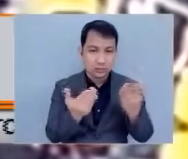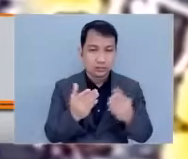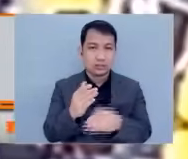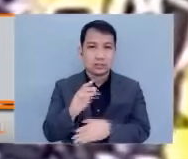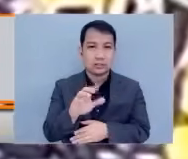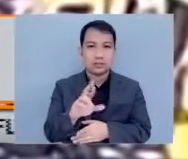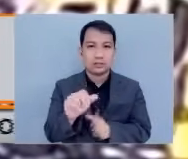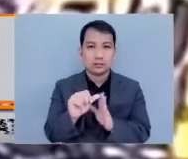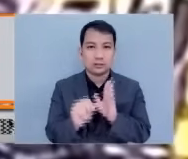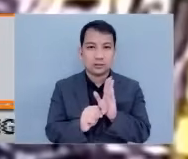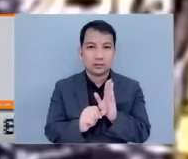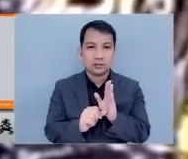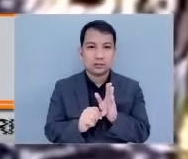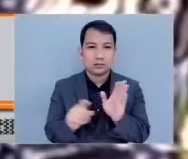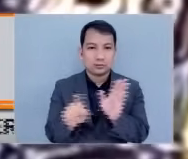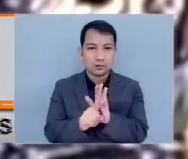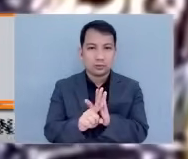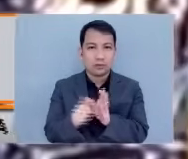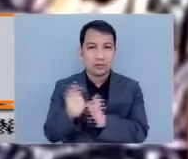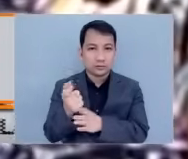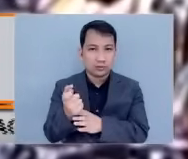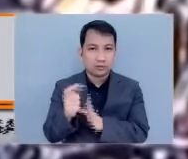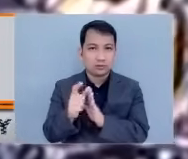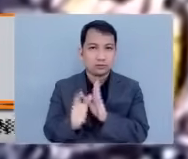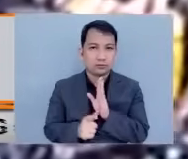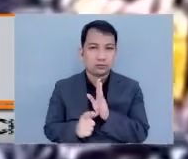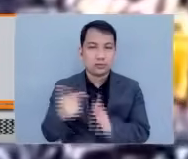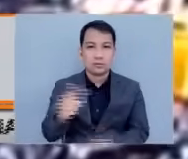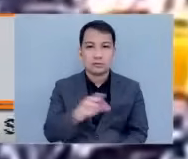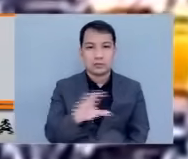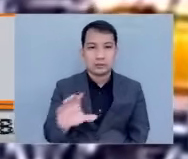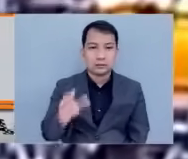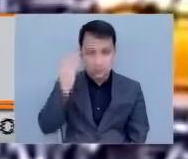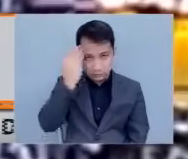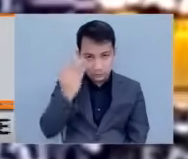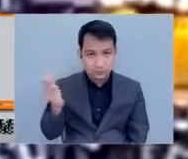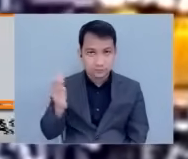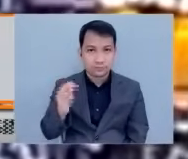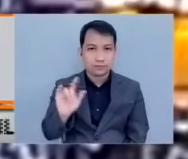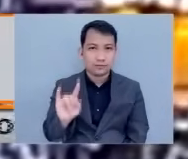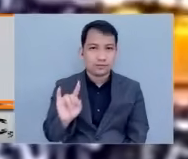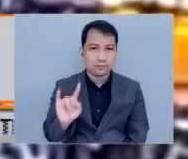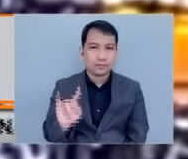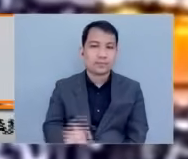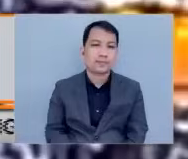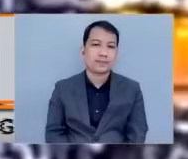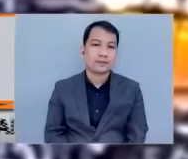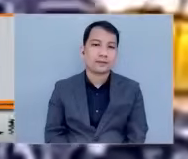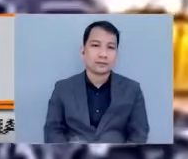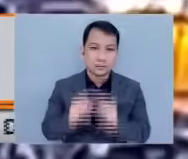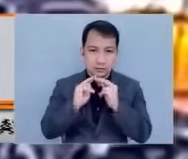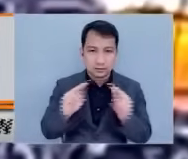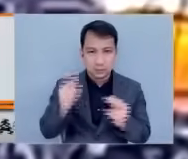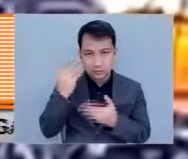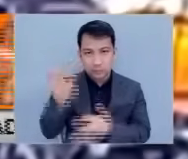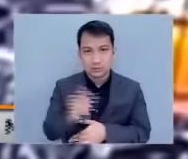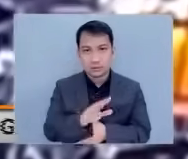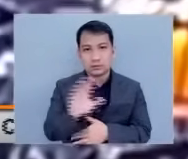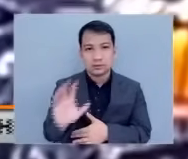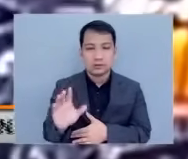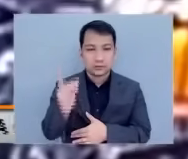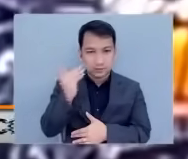and Ammunition Regulation Act. Tumanggi na silang magbigay ng pahayag sa media. Nagbabalita ang mula sa frontline, Dave